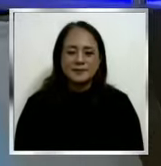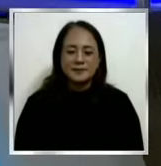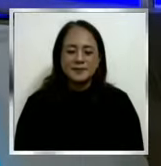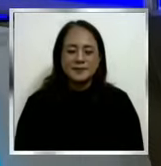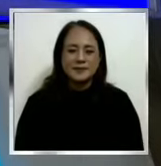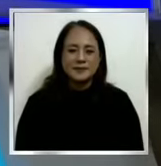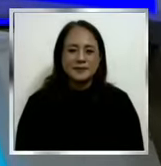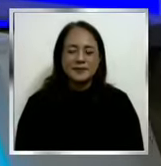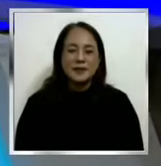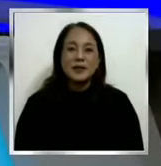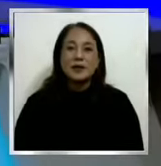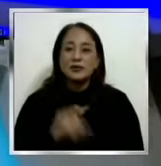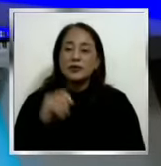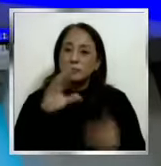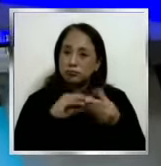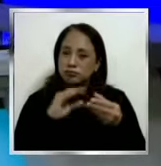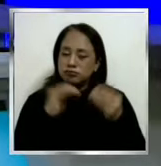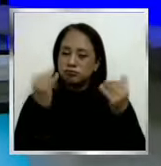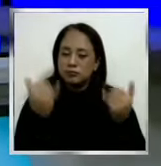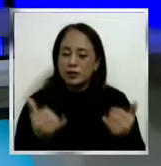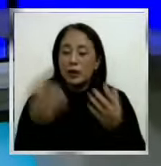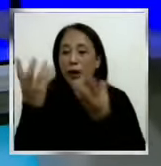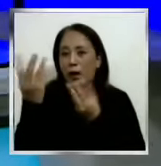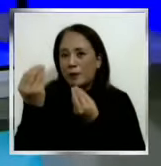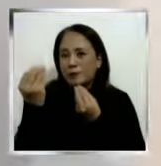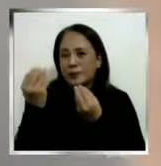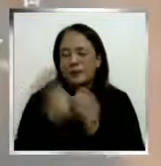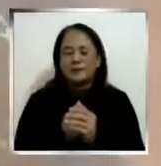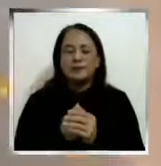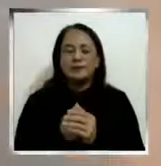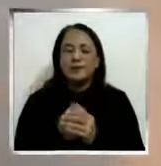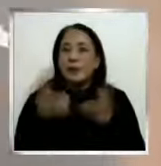Mabilis na chikihan tayo para updated sa showbiz happenings.